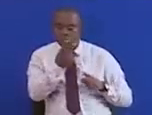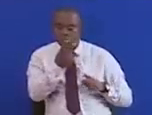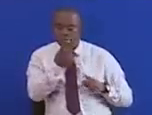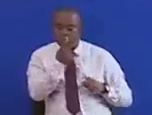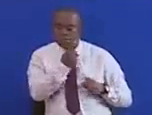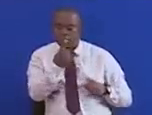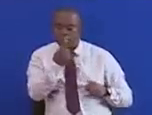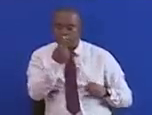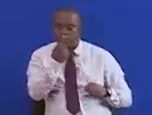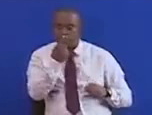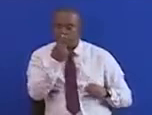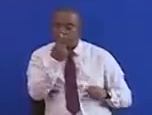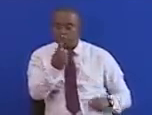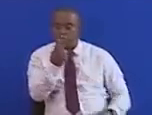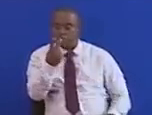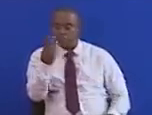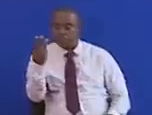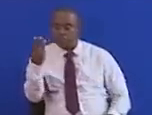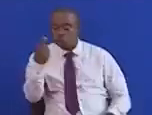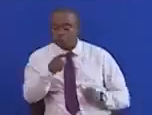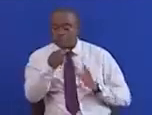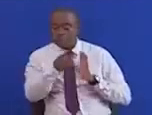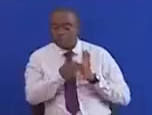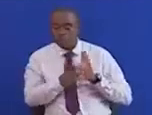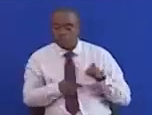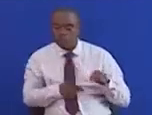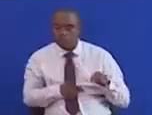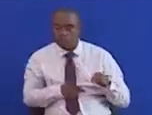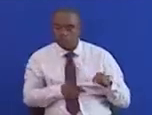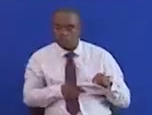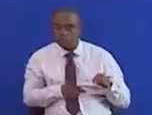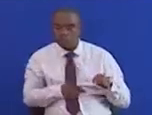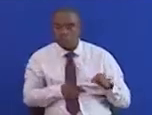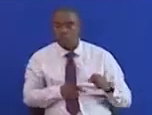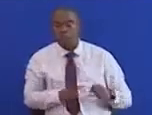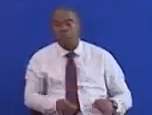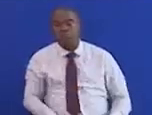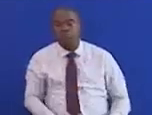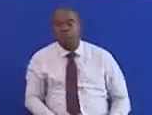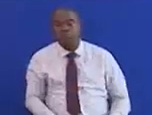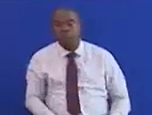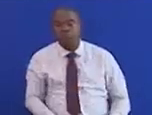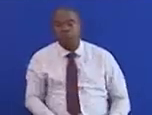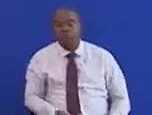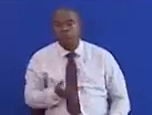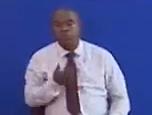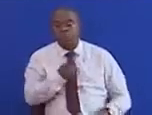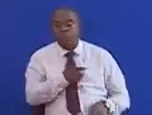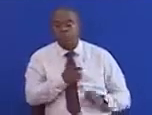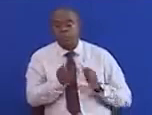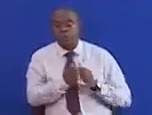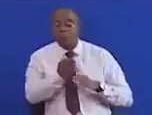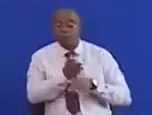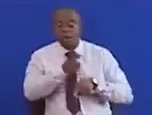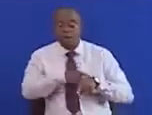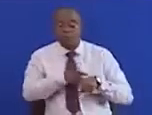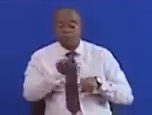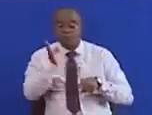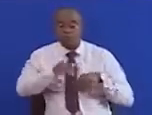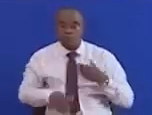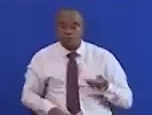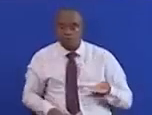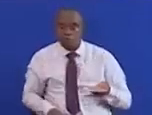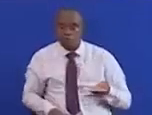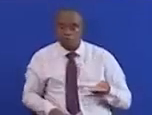123 kwenye kanuni zetu kinasema dakika 10 kabla ya muda kuisha. Lakini